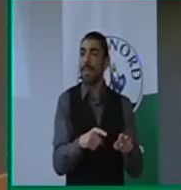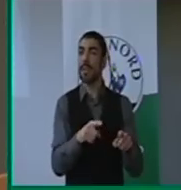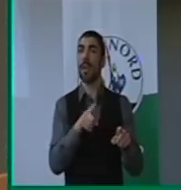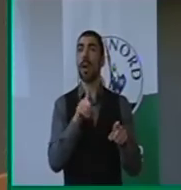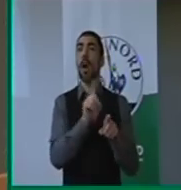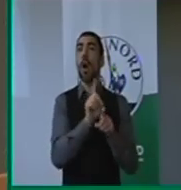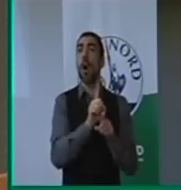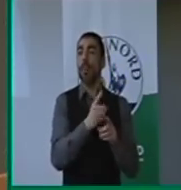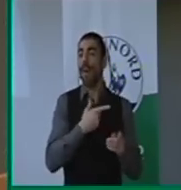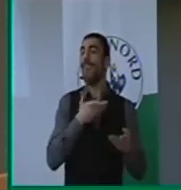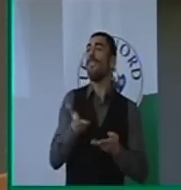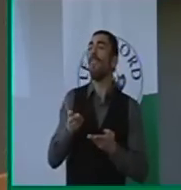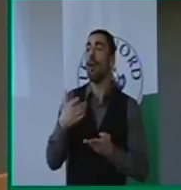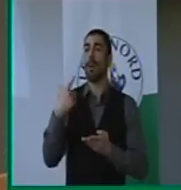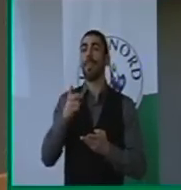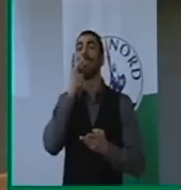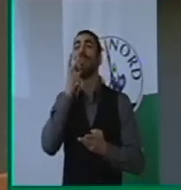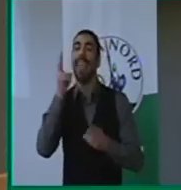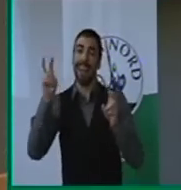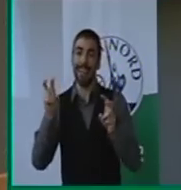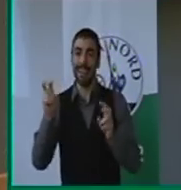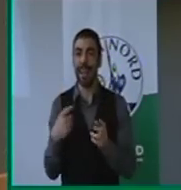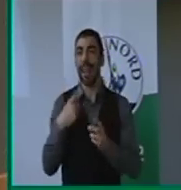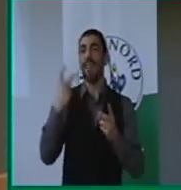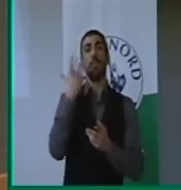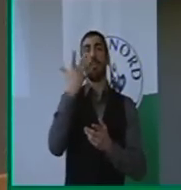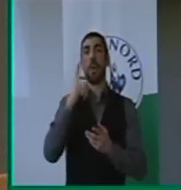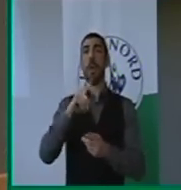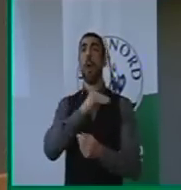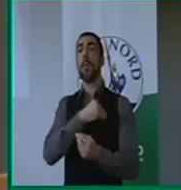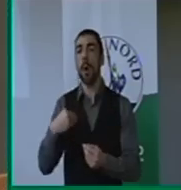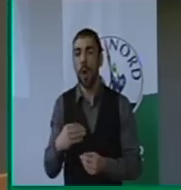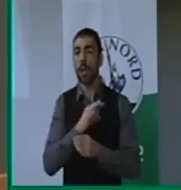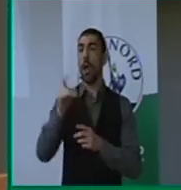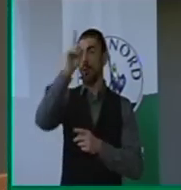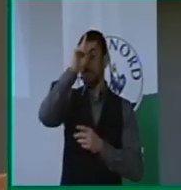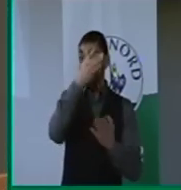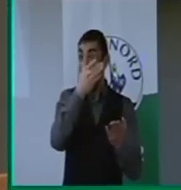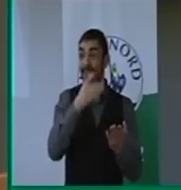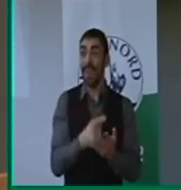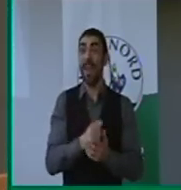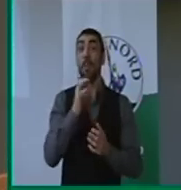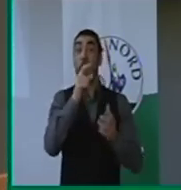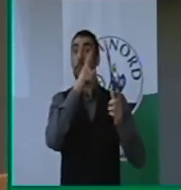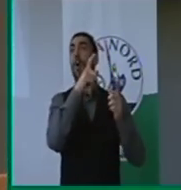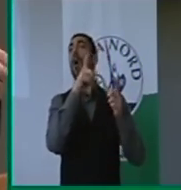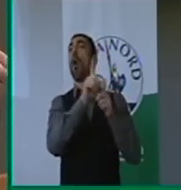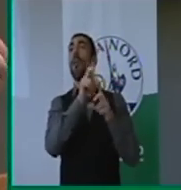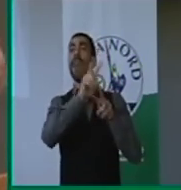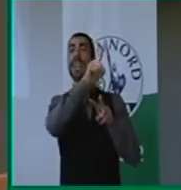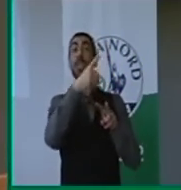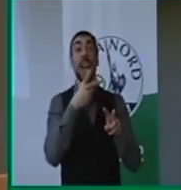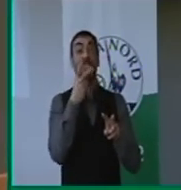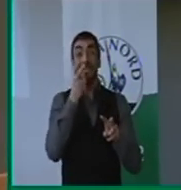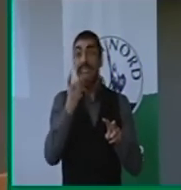questo benedetto verde Cito dei paesi che potrebbero essere la Polonia la Romania ma anche la stessa Germania tutti quei paesi lì che godono di tanto